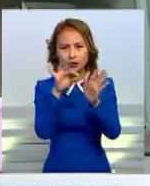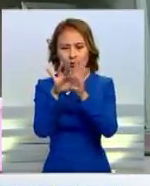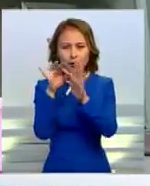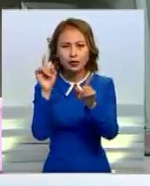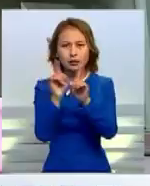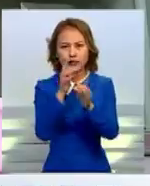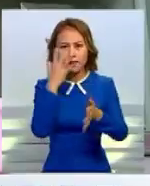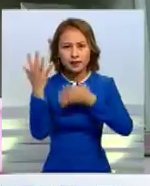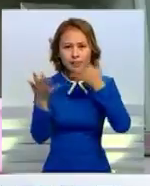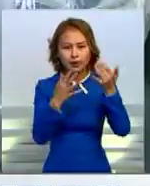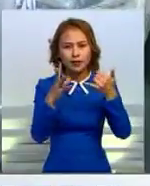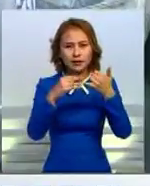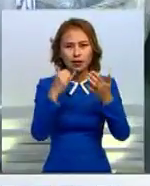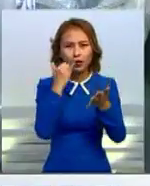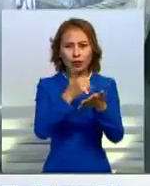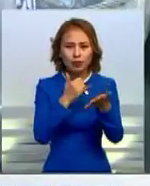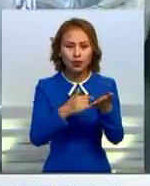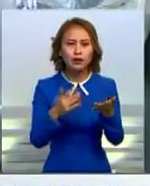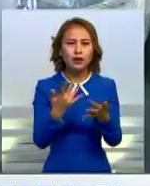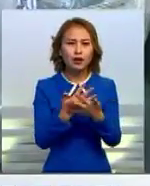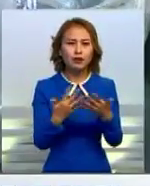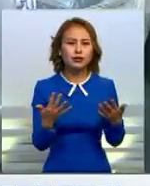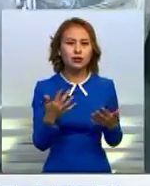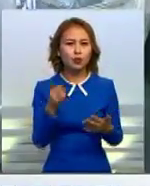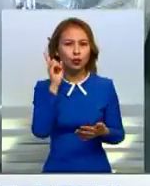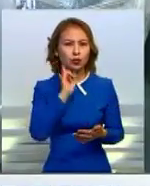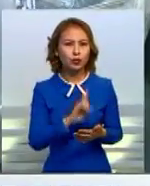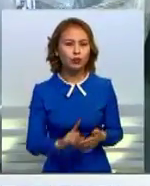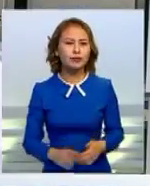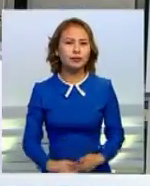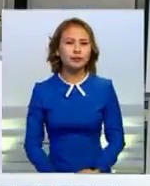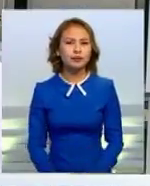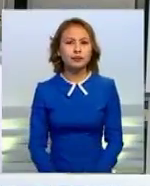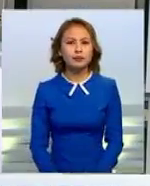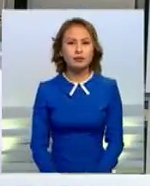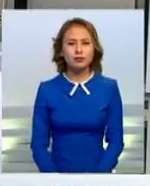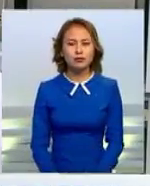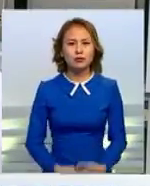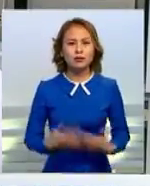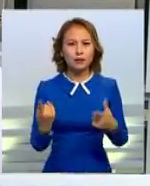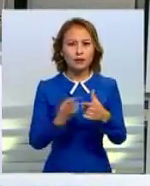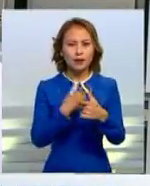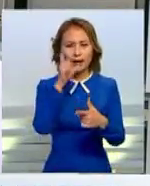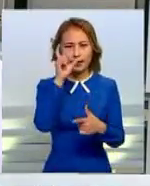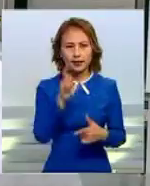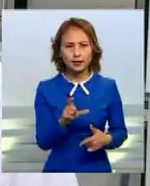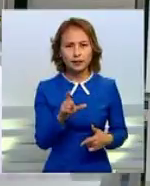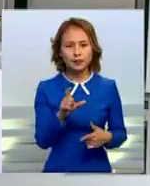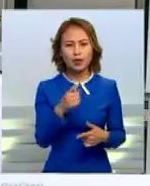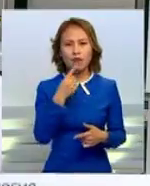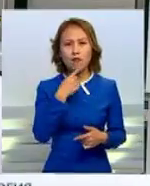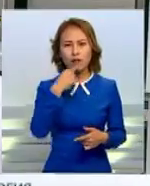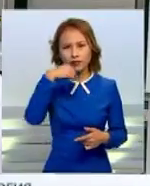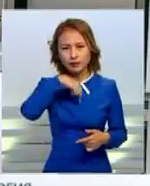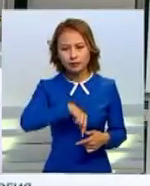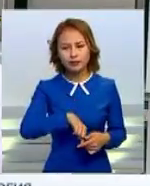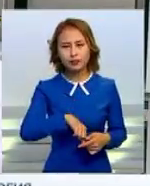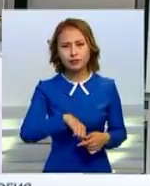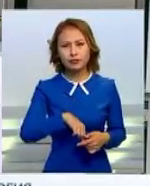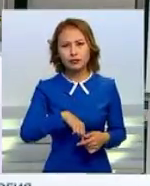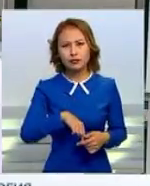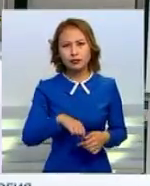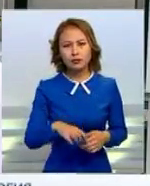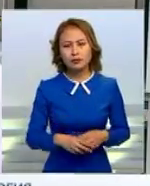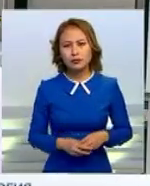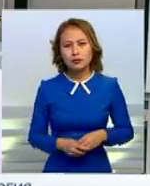арқылы цитогенетика саласындағы тың әдіспен шұғылданып жатыр. Бұл фиш әдісі адам қанының құрамындағы